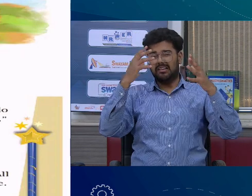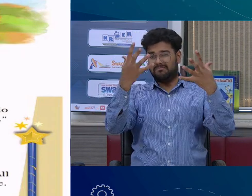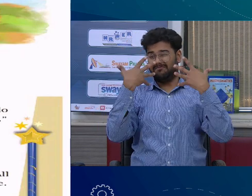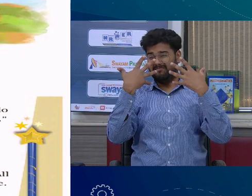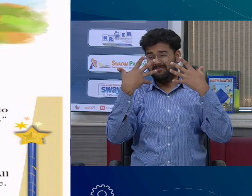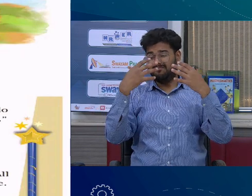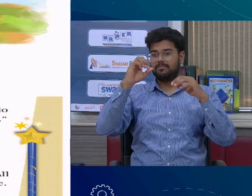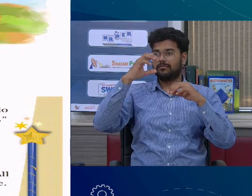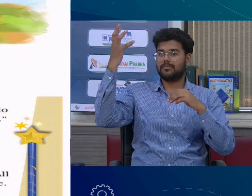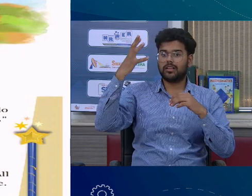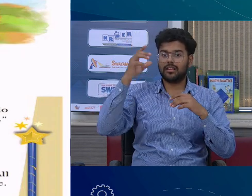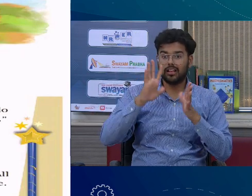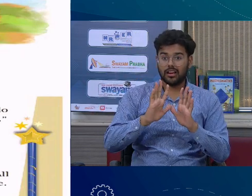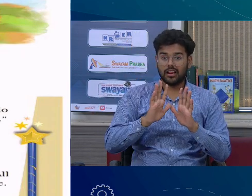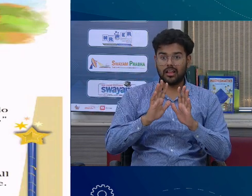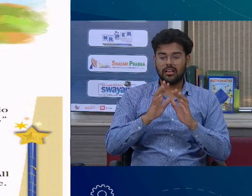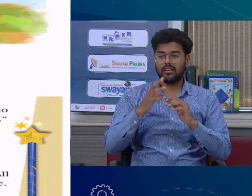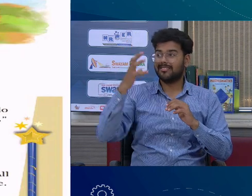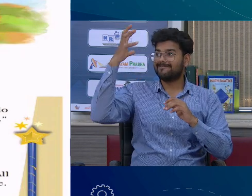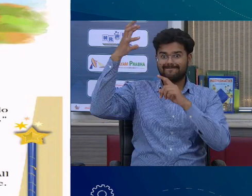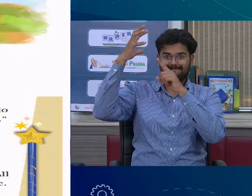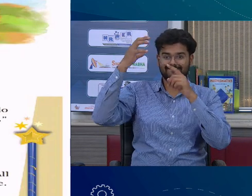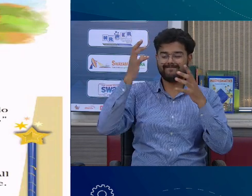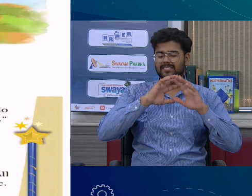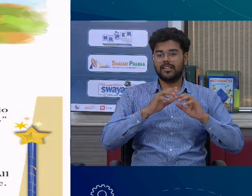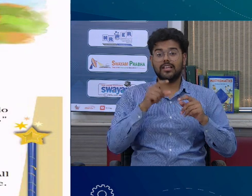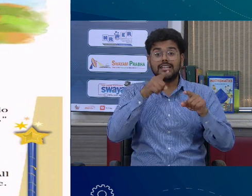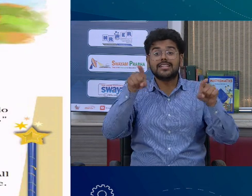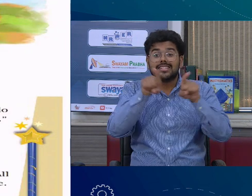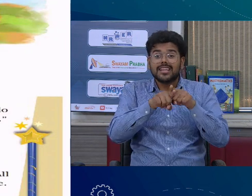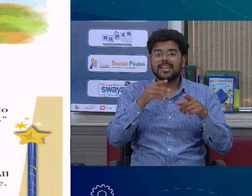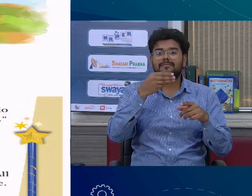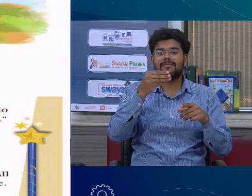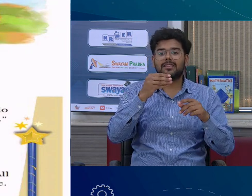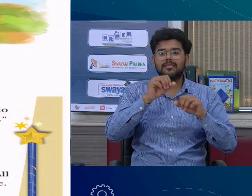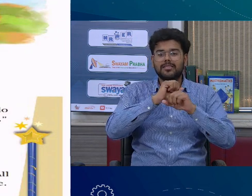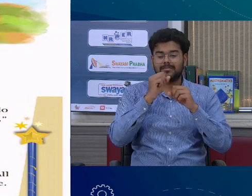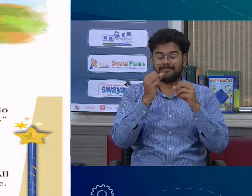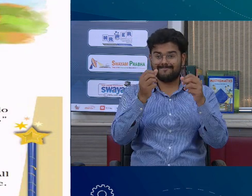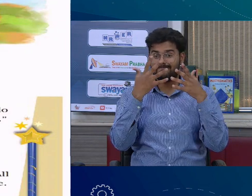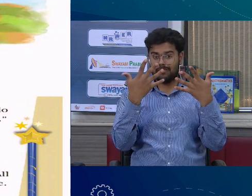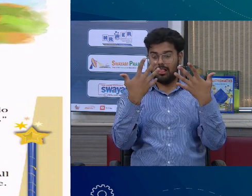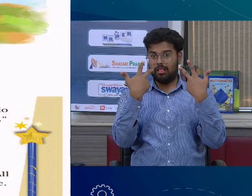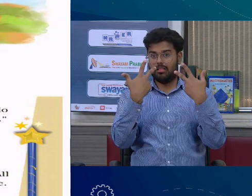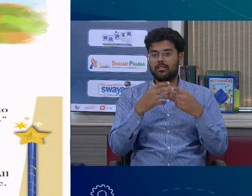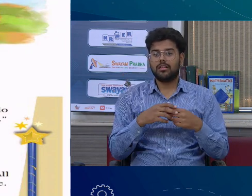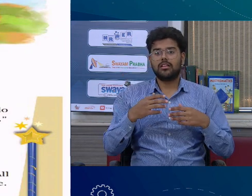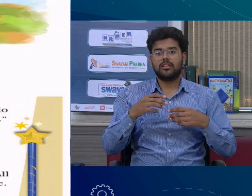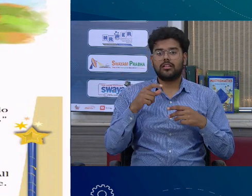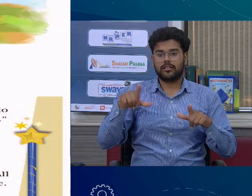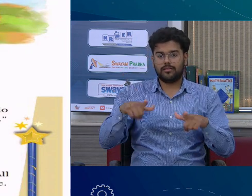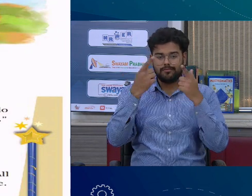वाले सामान पर गिरता है वो चमकता है, तो ये पत्ते भी उस तरह से चमकने लगे. हाउ हैप्पी आई एम, इट